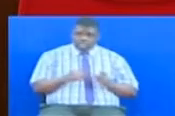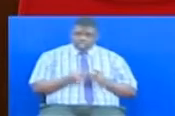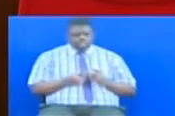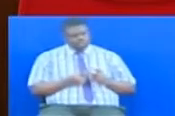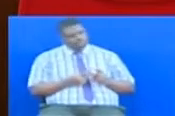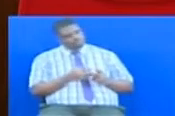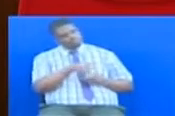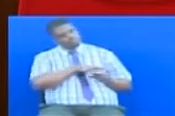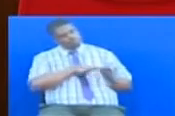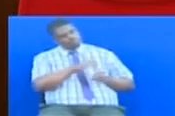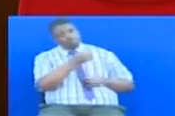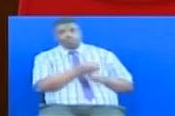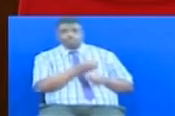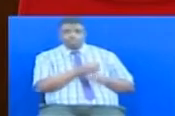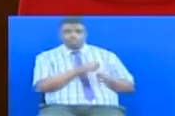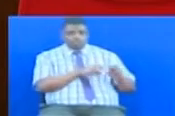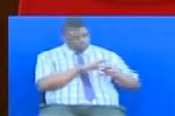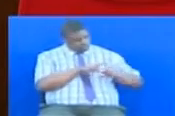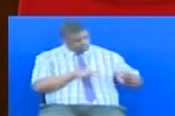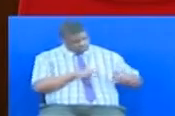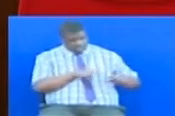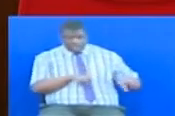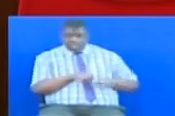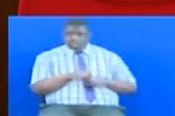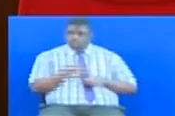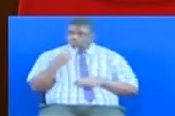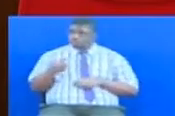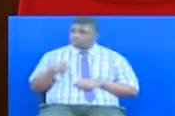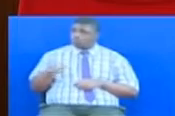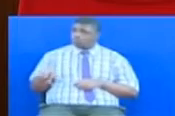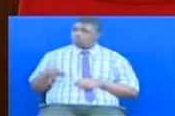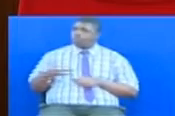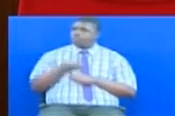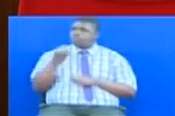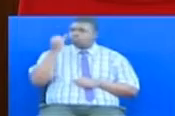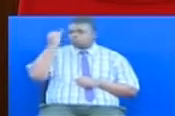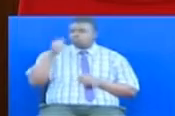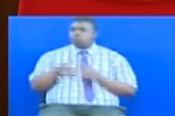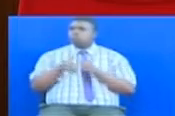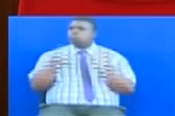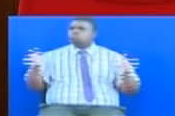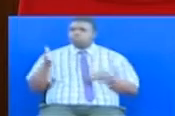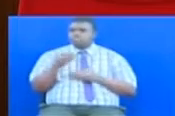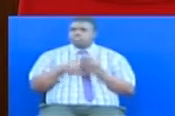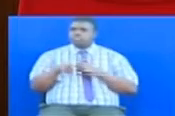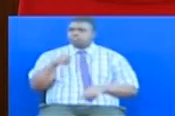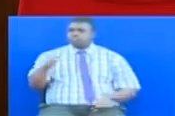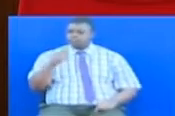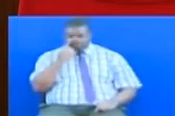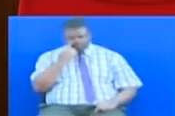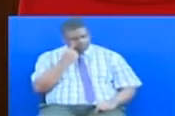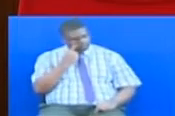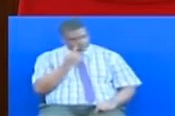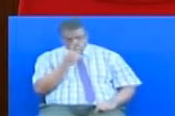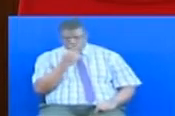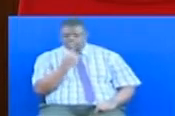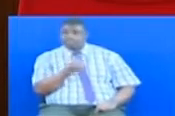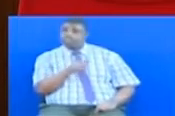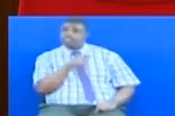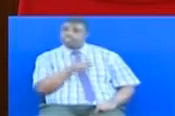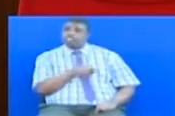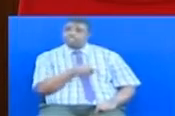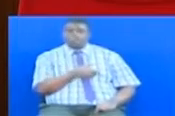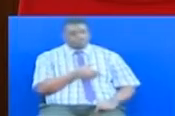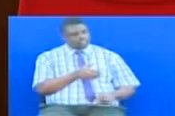ya kuyafanyia study kwa kupitia hizi value for money report, tunapata ushauri mkubwa sana katika maeneo haya. Niliseme hili ili niombe waheshimiwa